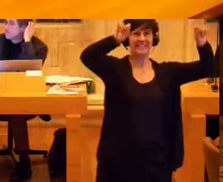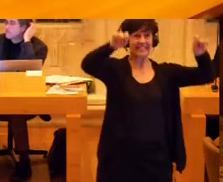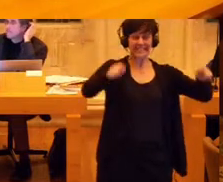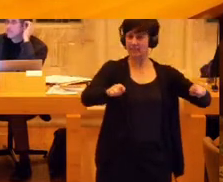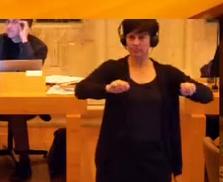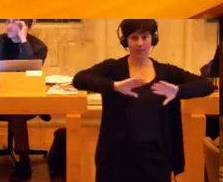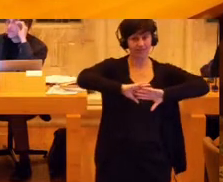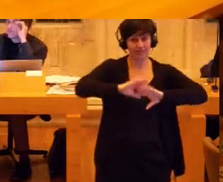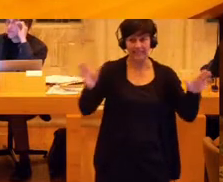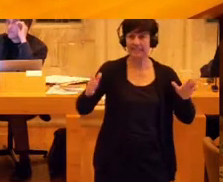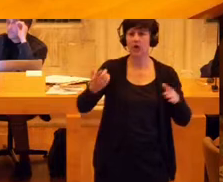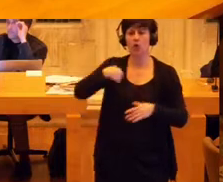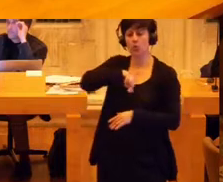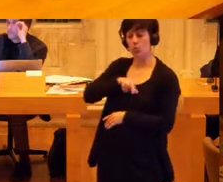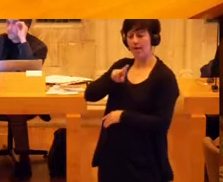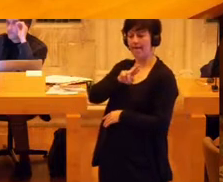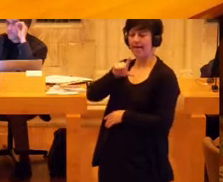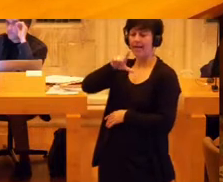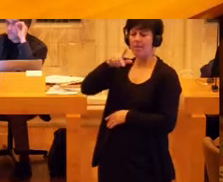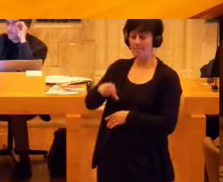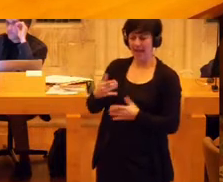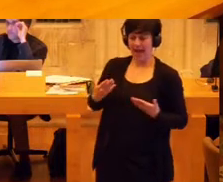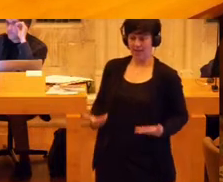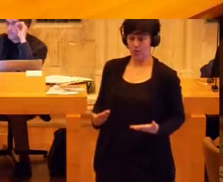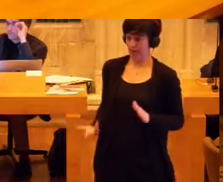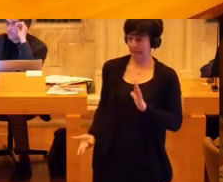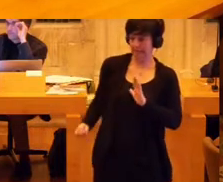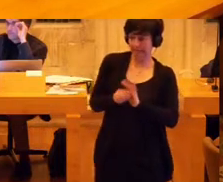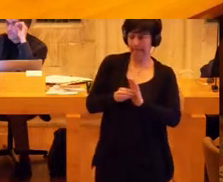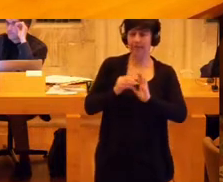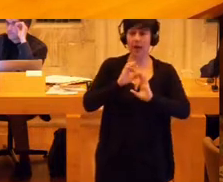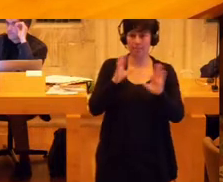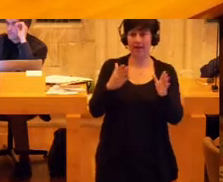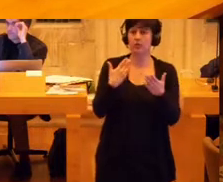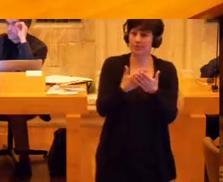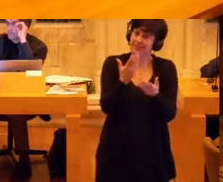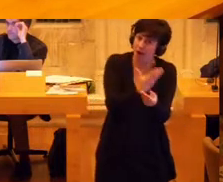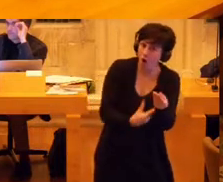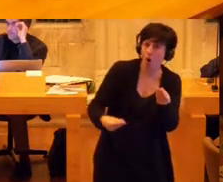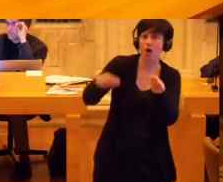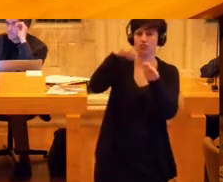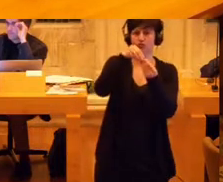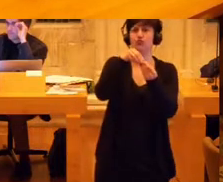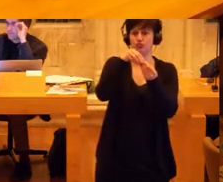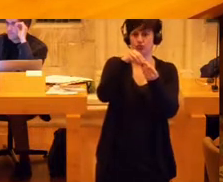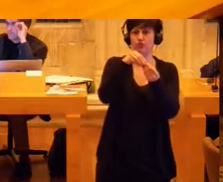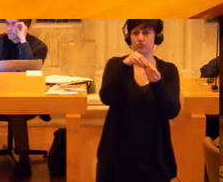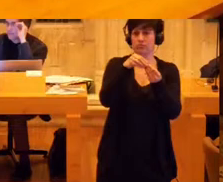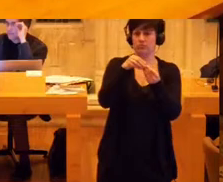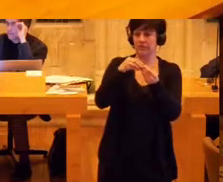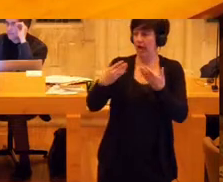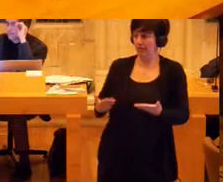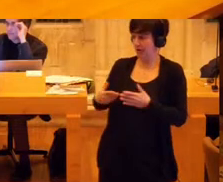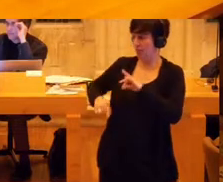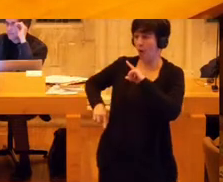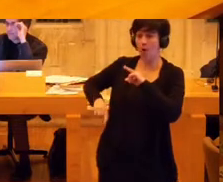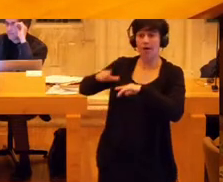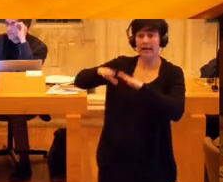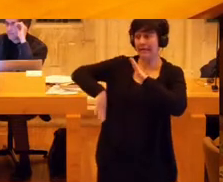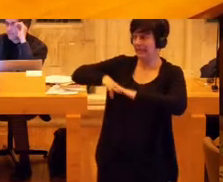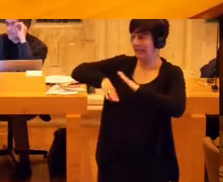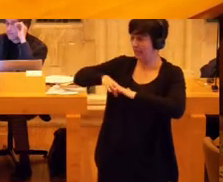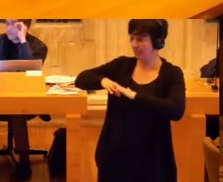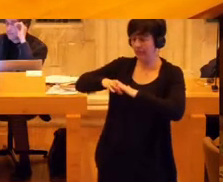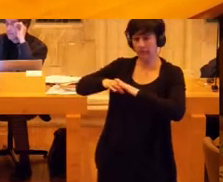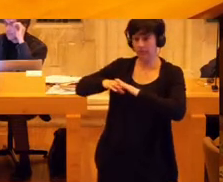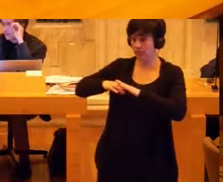pas dans notre RLP actuel sur Caen. Donc on voit bien un plus, on est bien dans une restriction par rapport à ce qui existe aujourd'hui. De